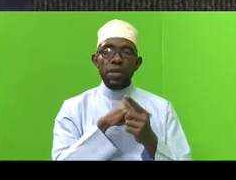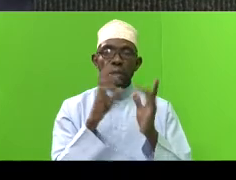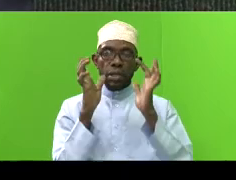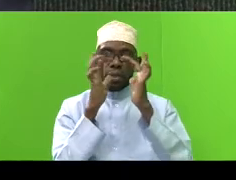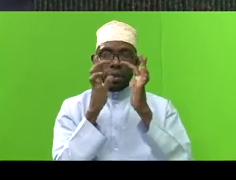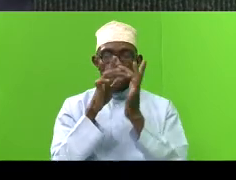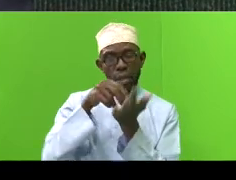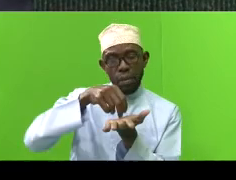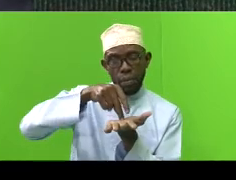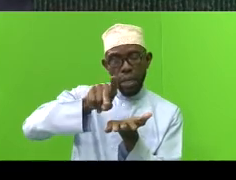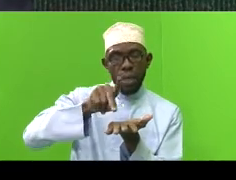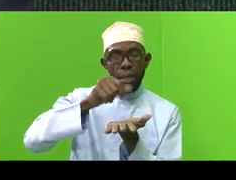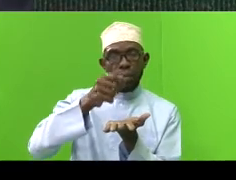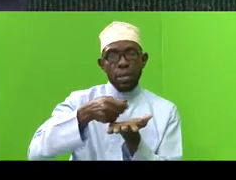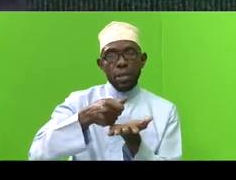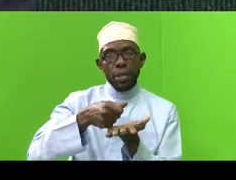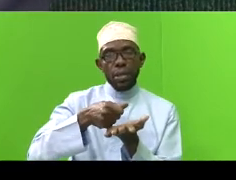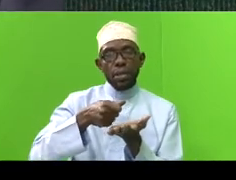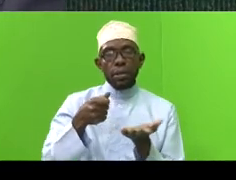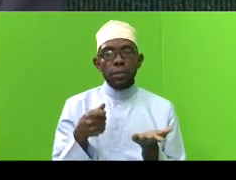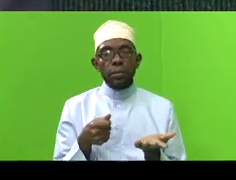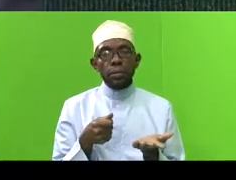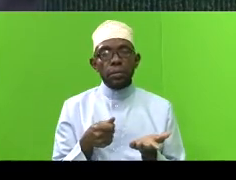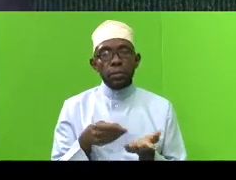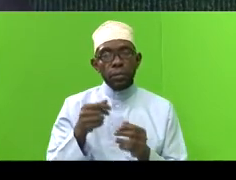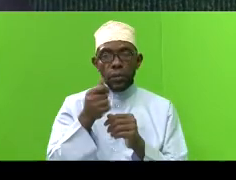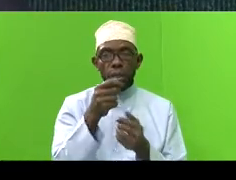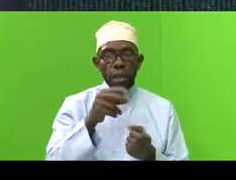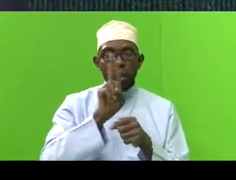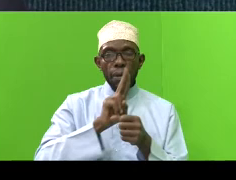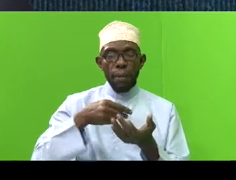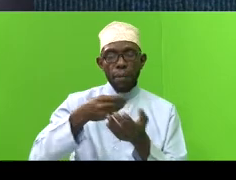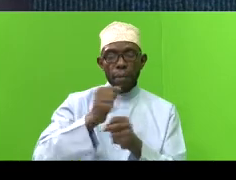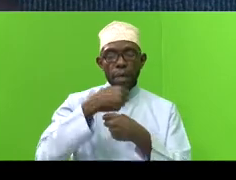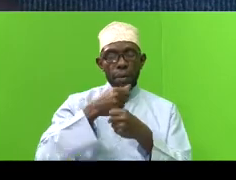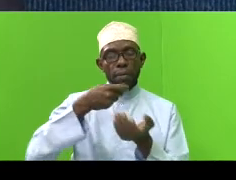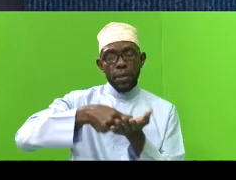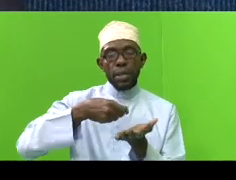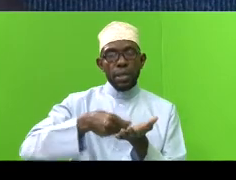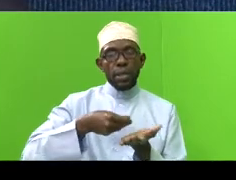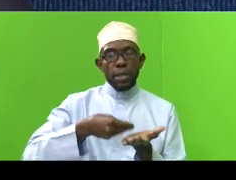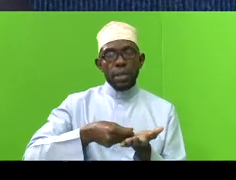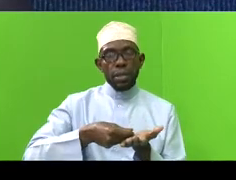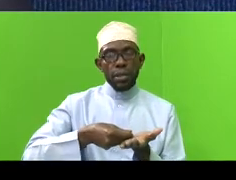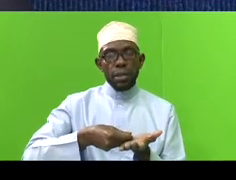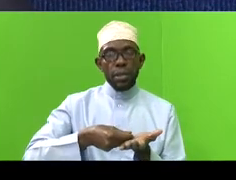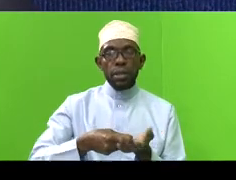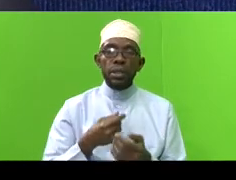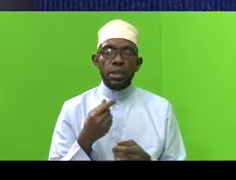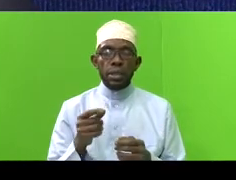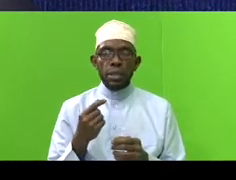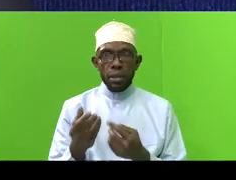wale wanalipwa ile clickbaiting, sio? Wanatengeneza pesa yao. So mambo ya mengi ambayo huwa wanasema ni kidogo